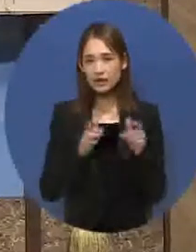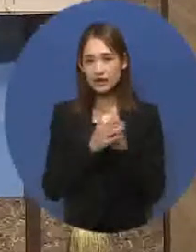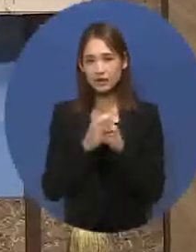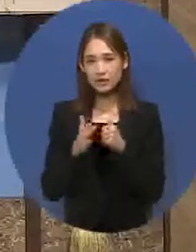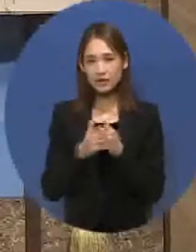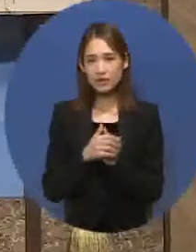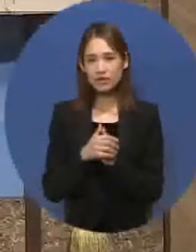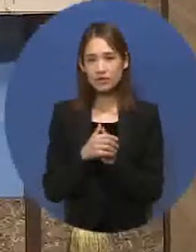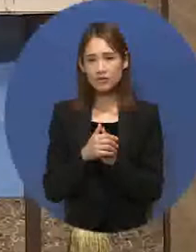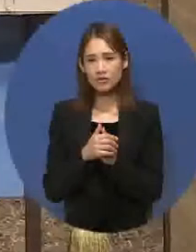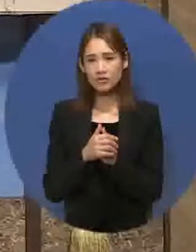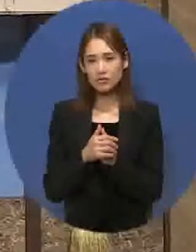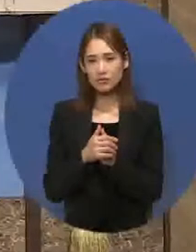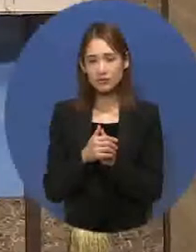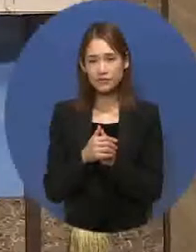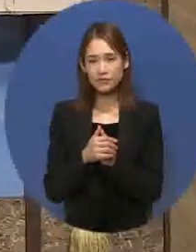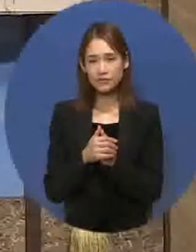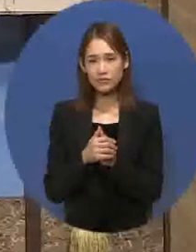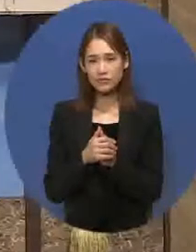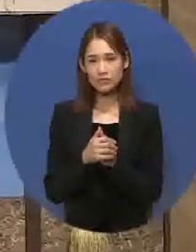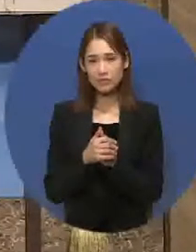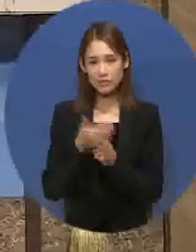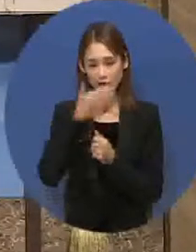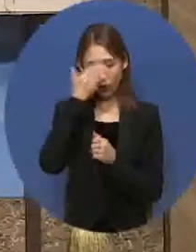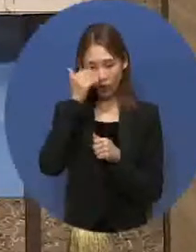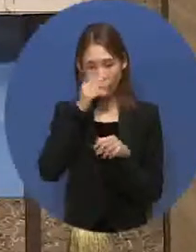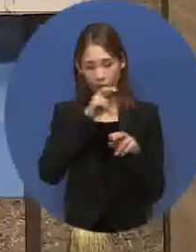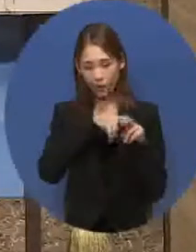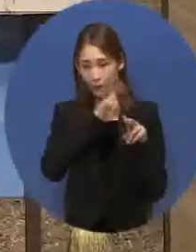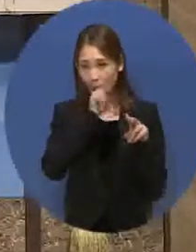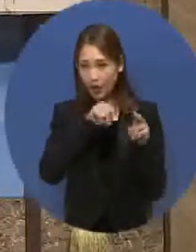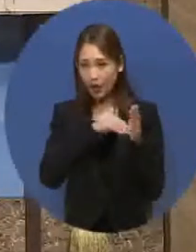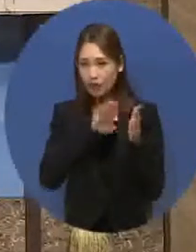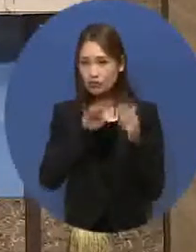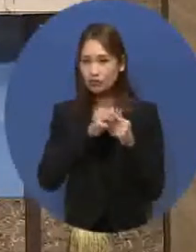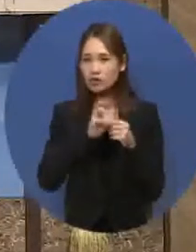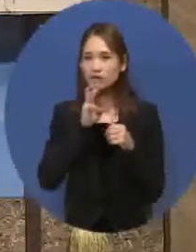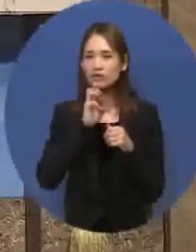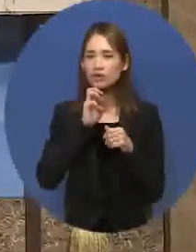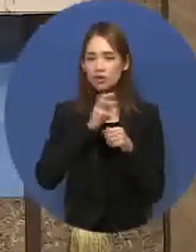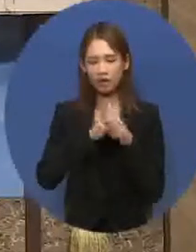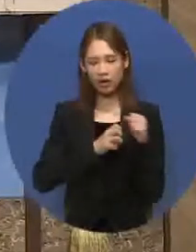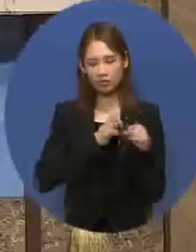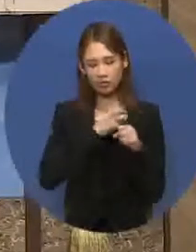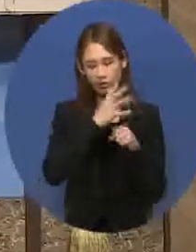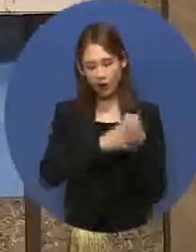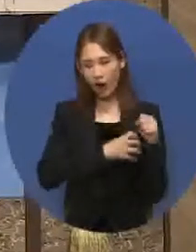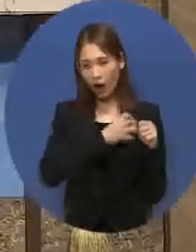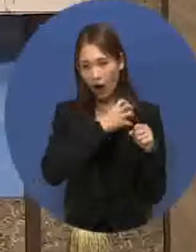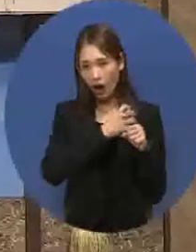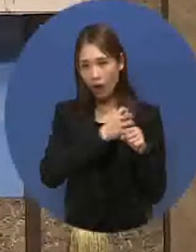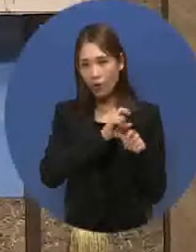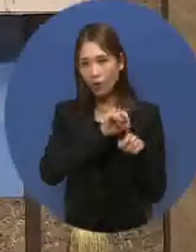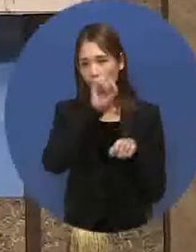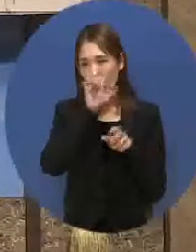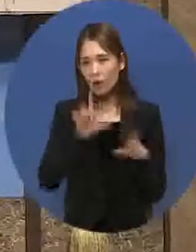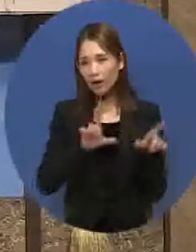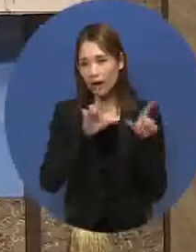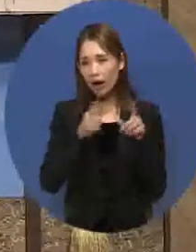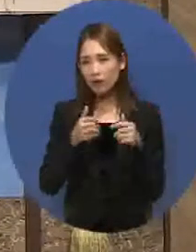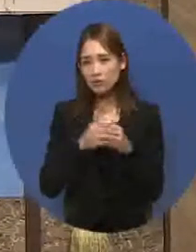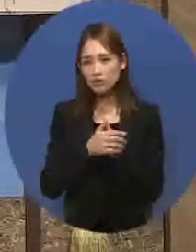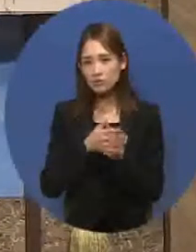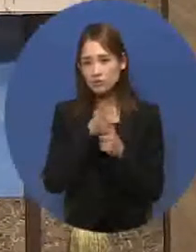삽니다. 예. 그러면은 정년 퇴직 이후에 3, 40년을 살아가야 되는데 그러면은